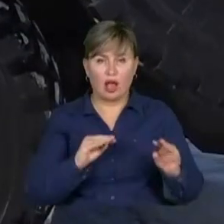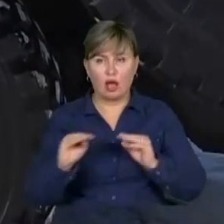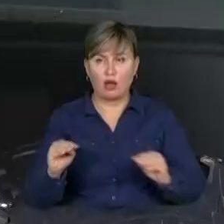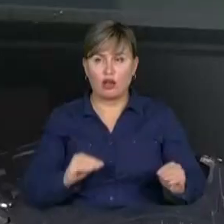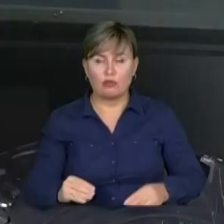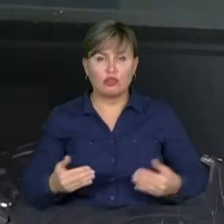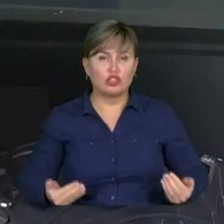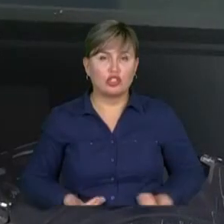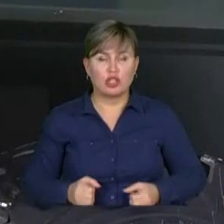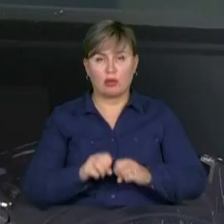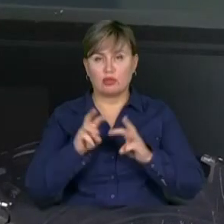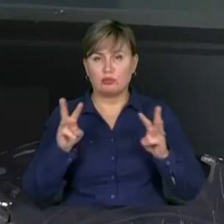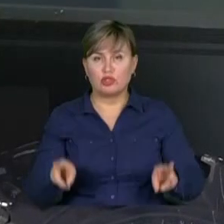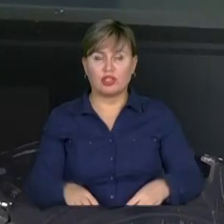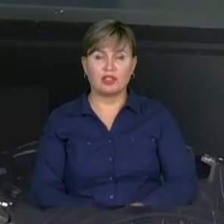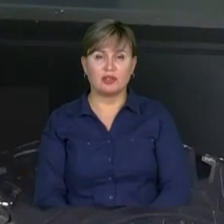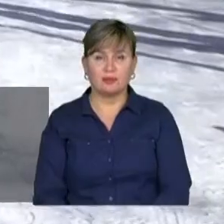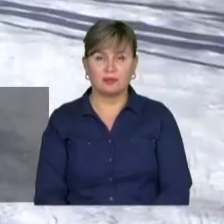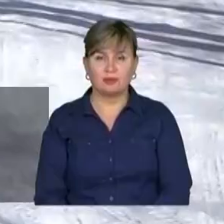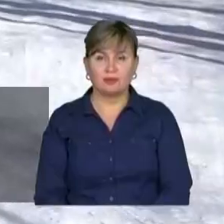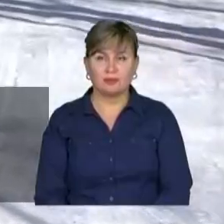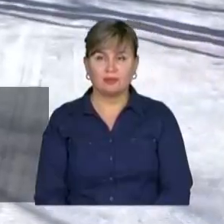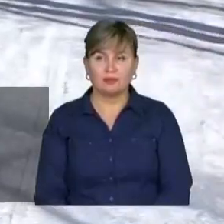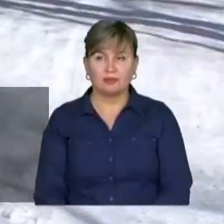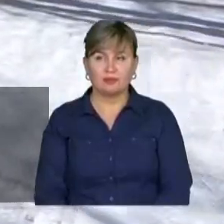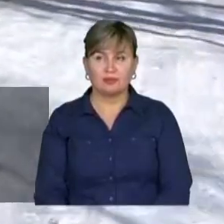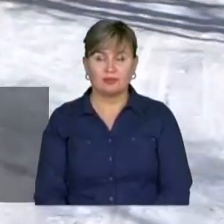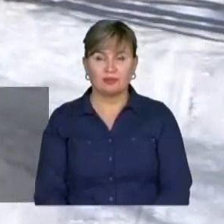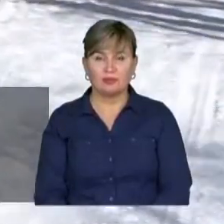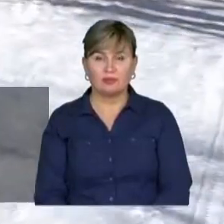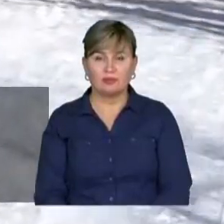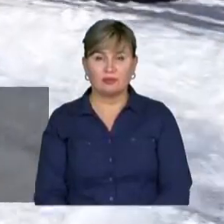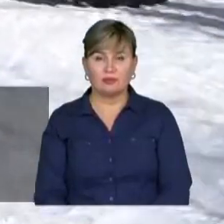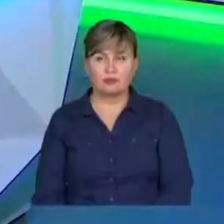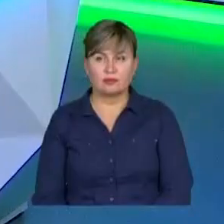оборудованием жизнеобеспечения. Аида Иманали, Хангельд Ахмедханов, телеканал «Алматы».